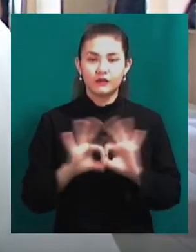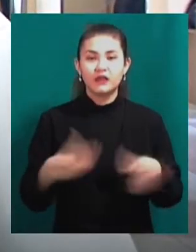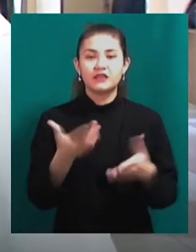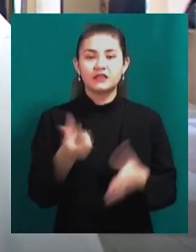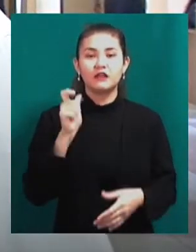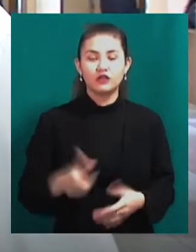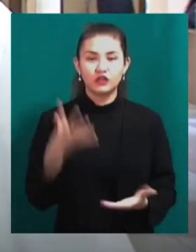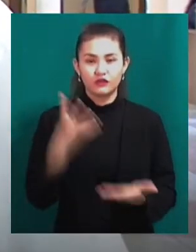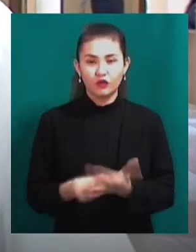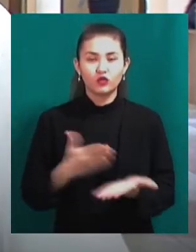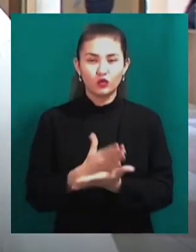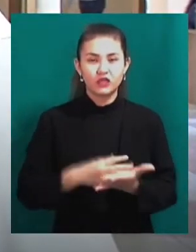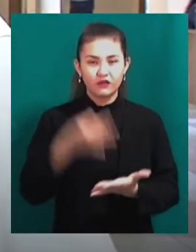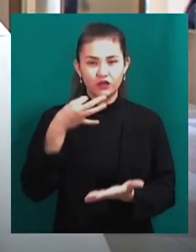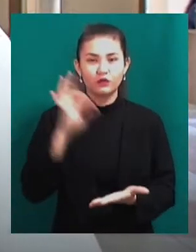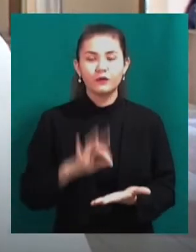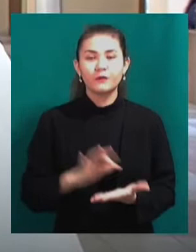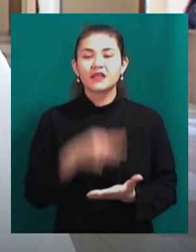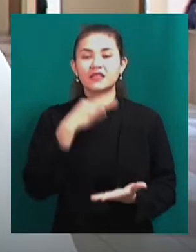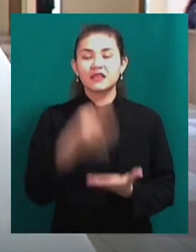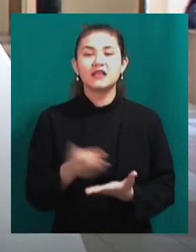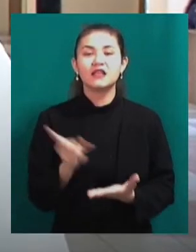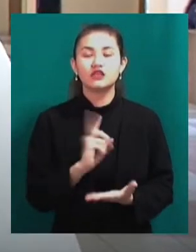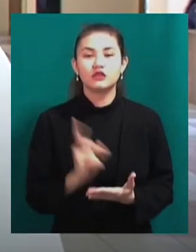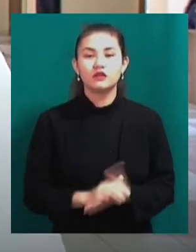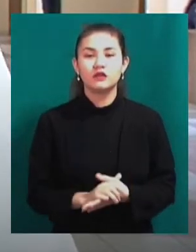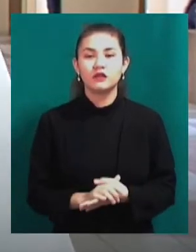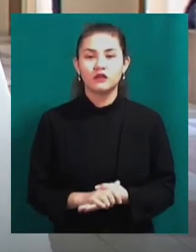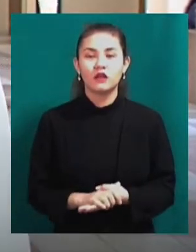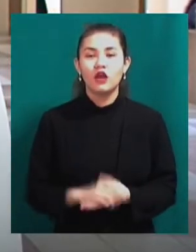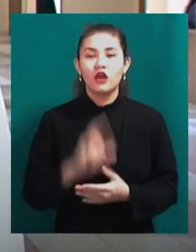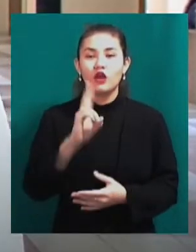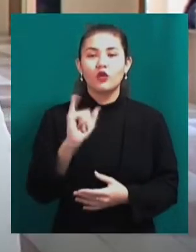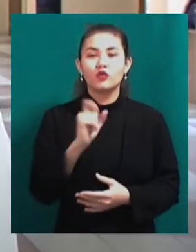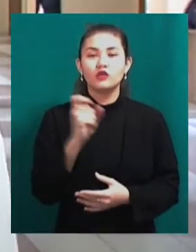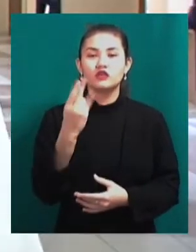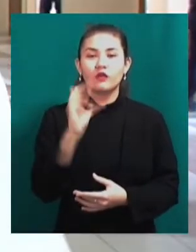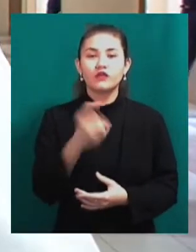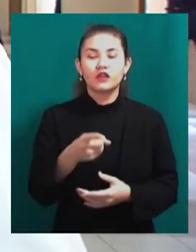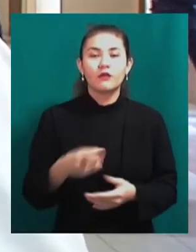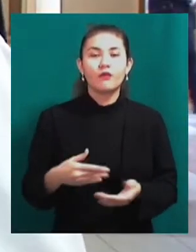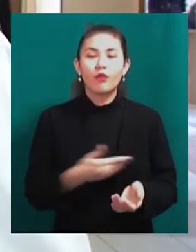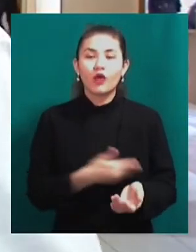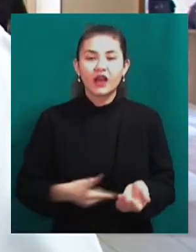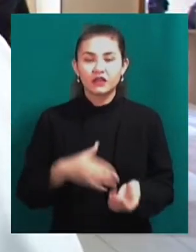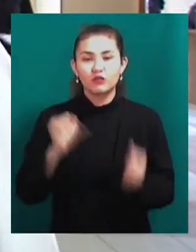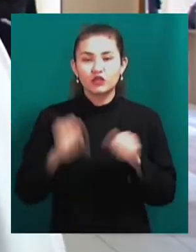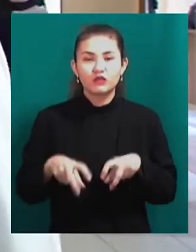досвіду сказала, що Кузнєцов з таким пораненням міг ще продовжувати бійку і